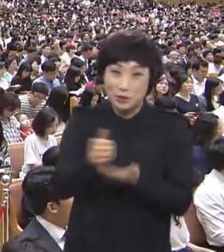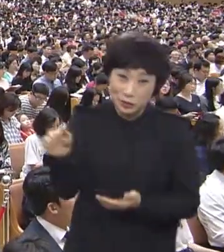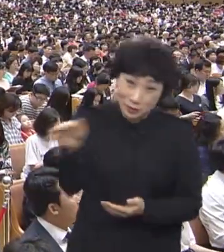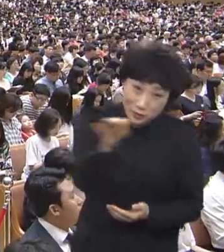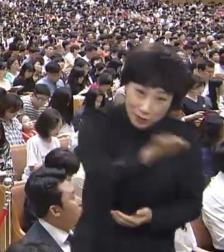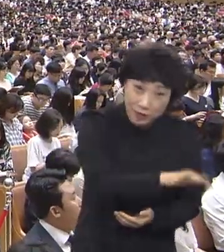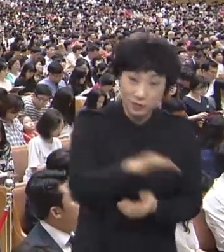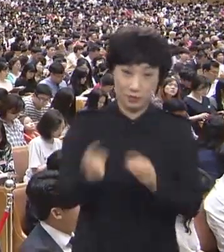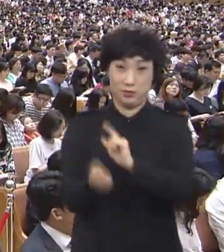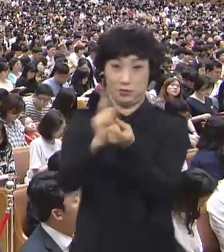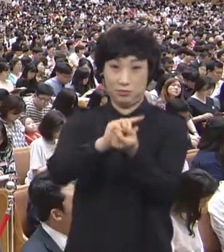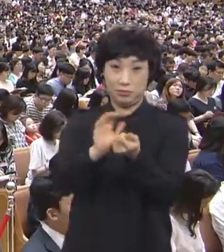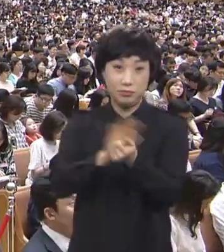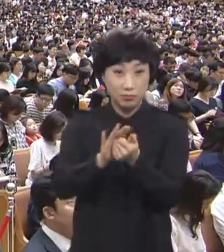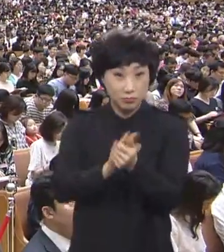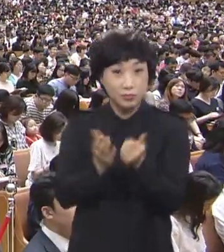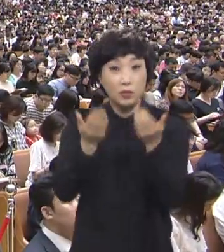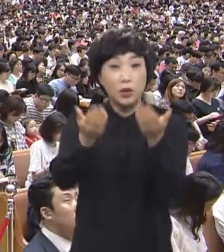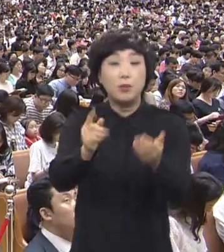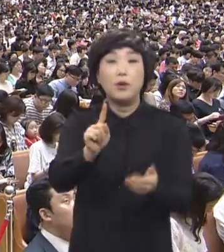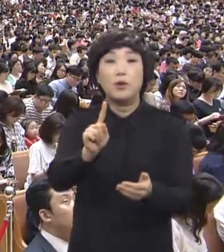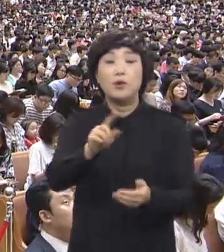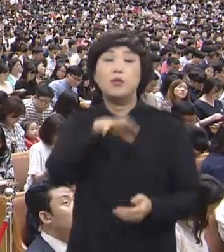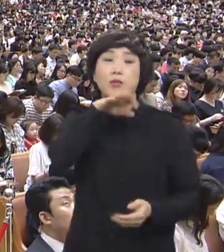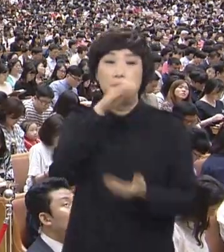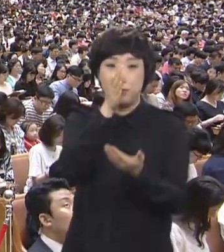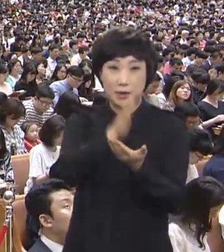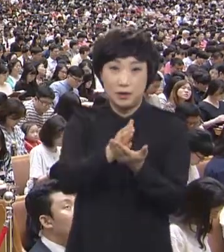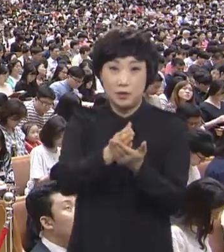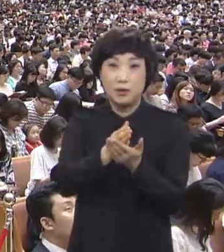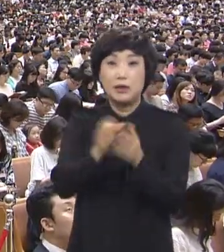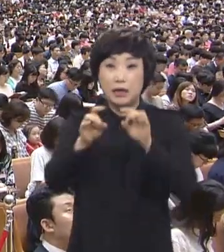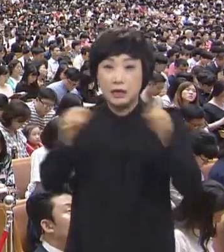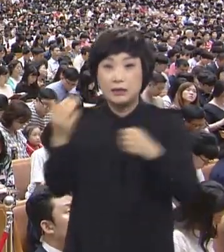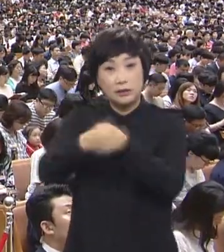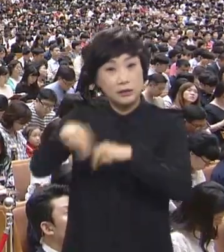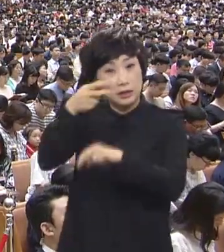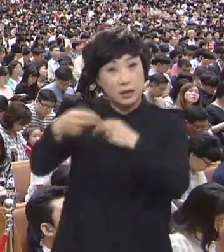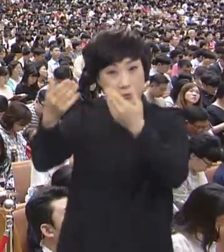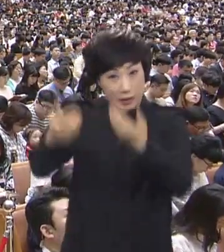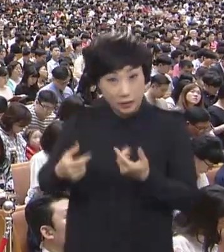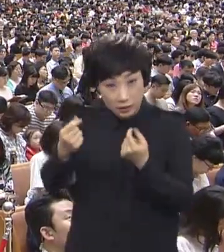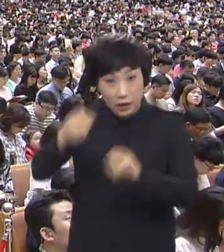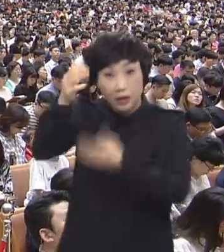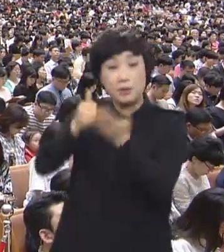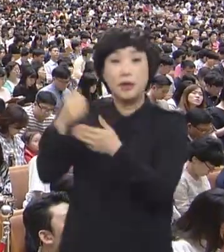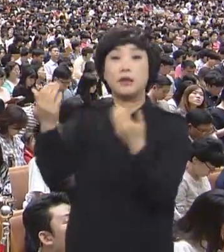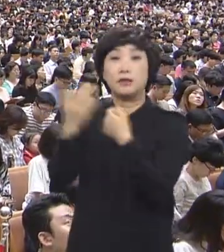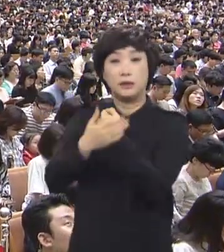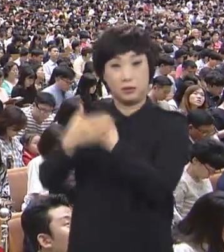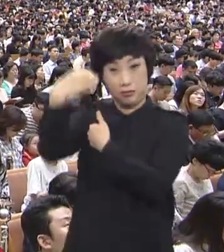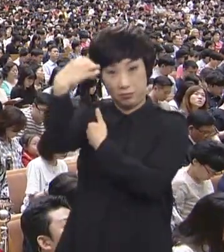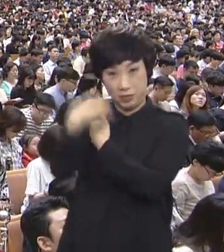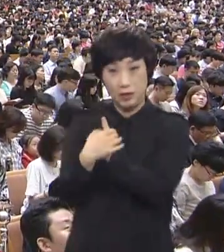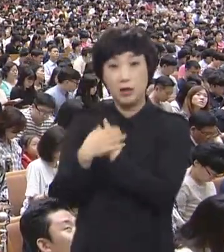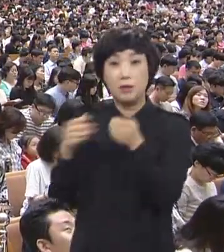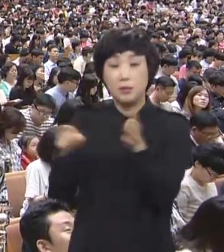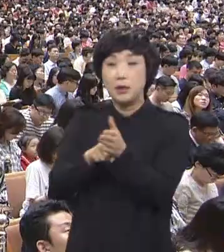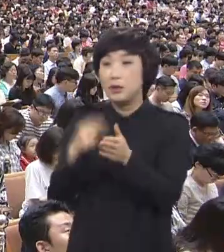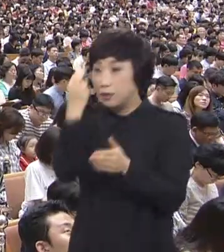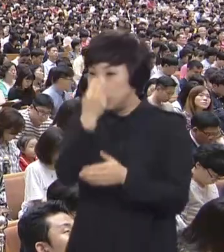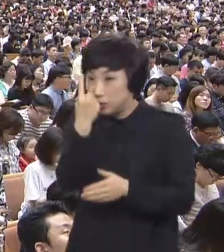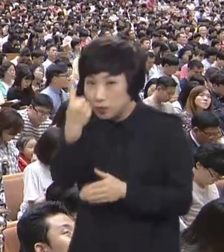서로 대접하기를 원망없이 하고 각각 은사를 받은 대로 하나님의 각양 은혜를 맡은 선한 청지기 같이 서로